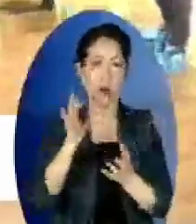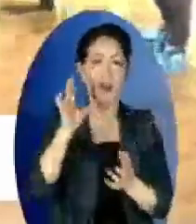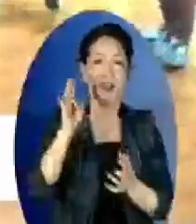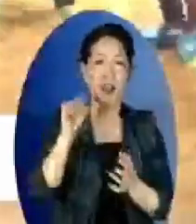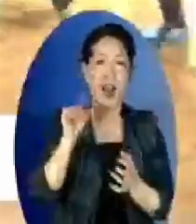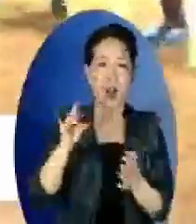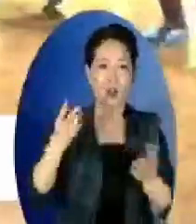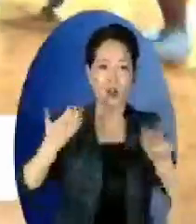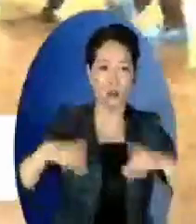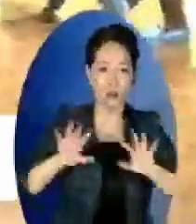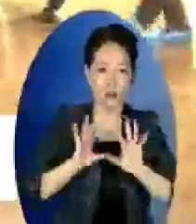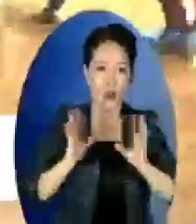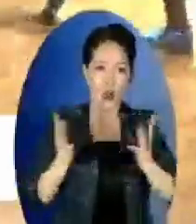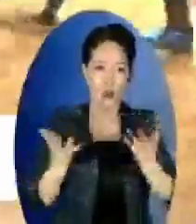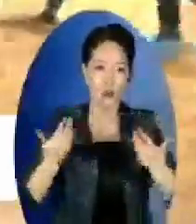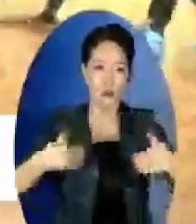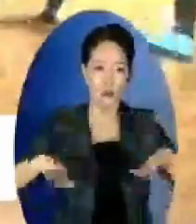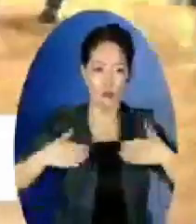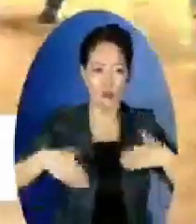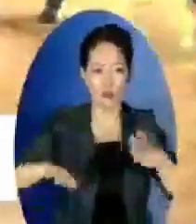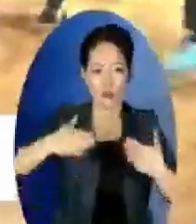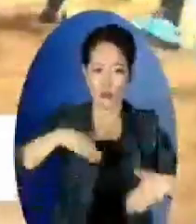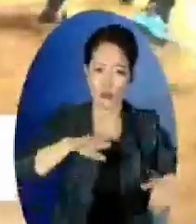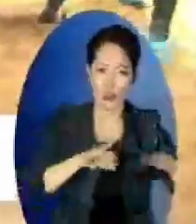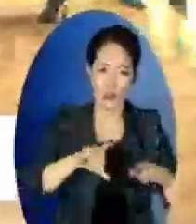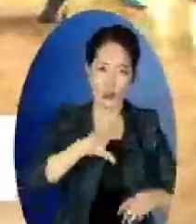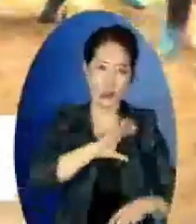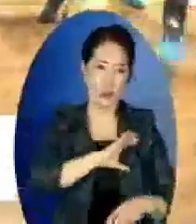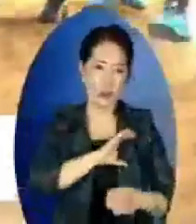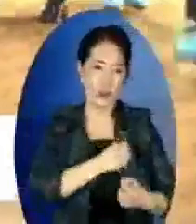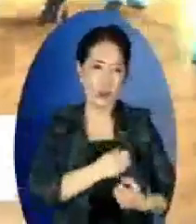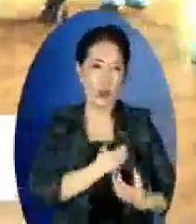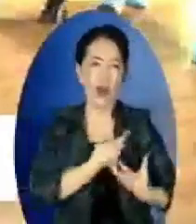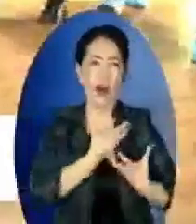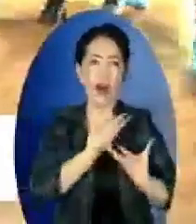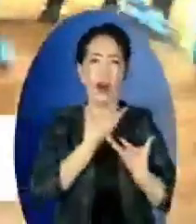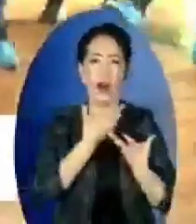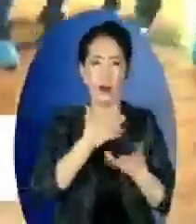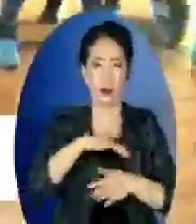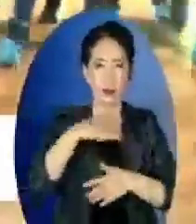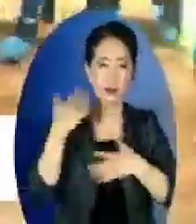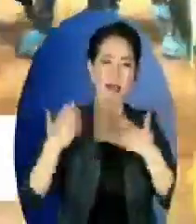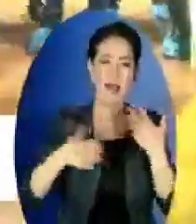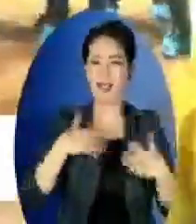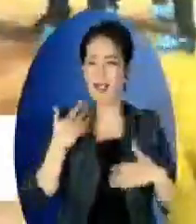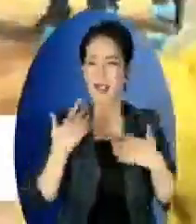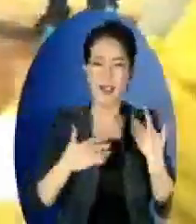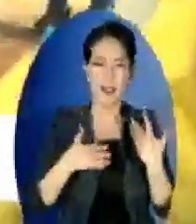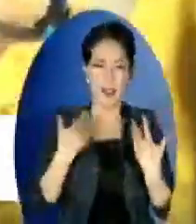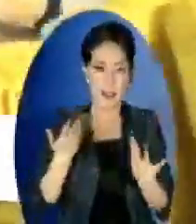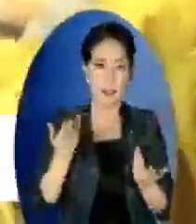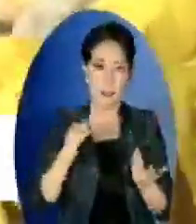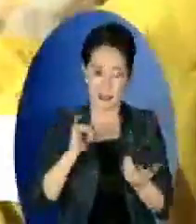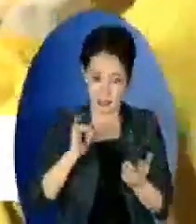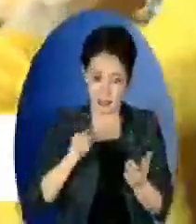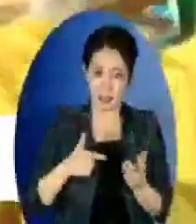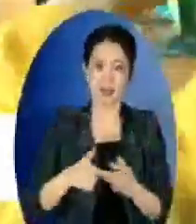дагуулад тойрон бүжгийг хийн. Тэгэхээр тэр хүмүүсийн ингээд сэтгэл нь ингээд цаанаасаа бүр нэг юм баяр баясгалантай.